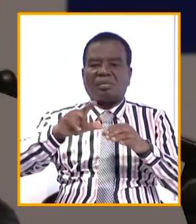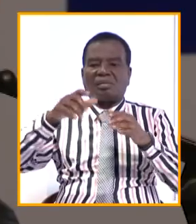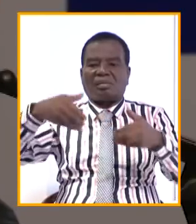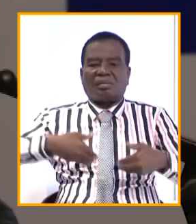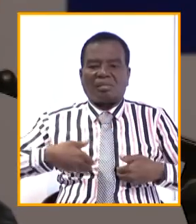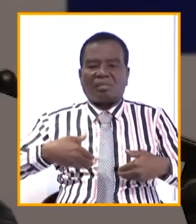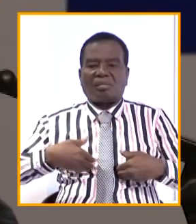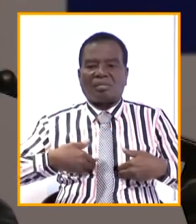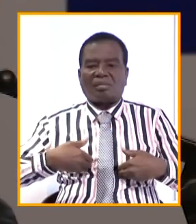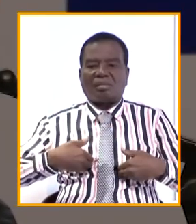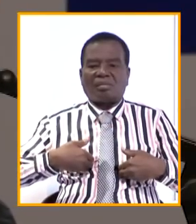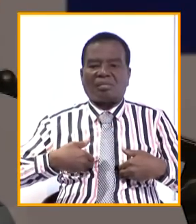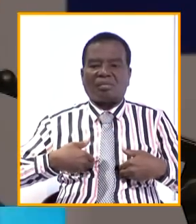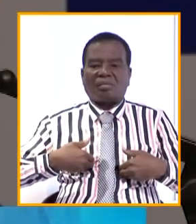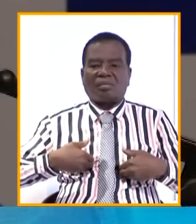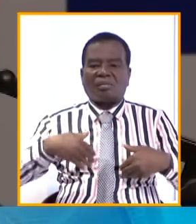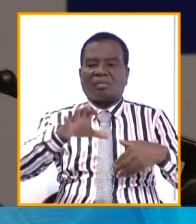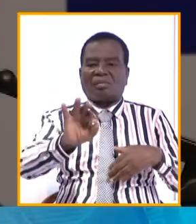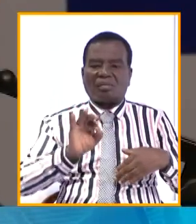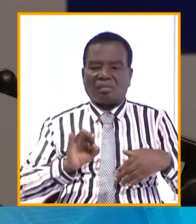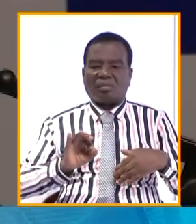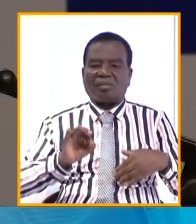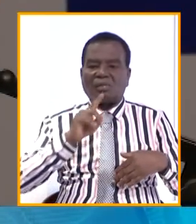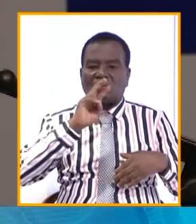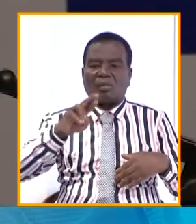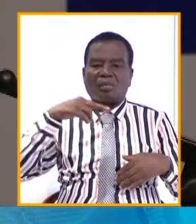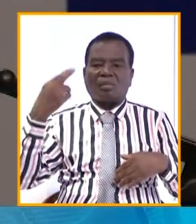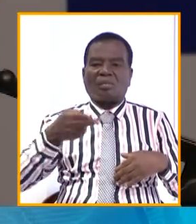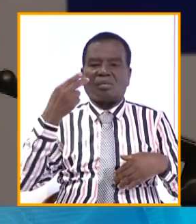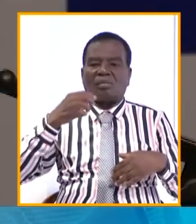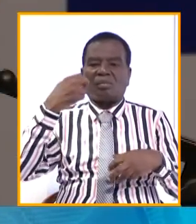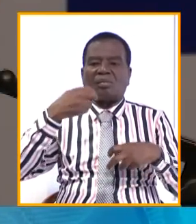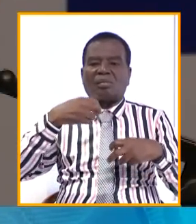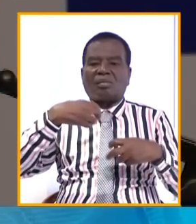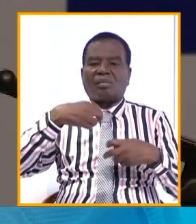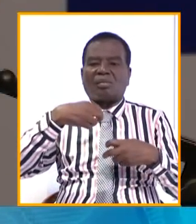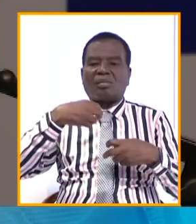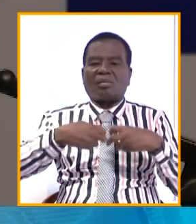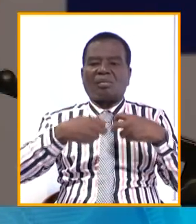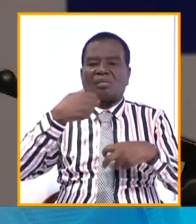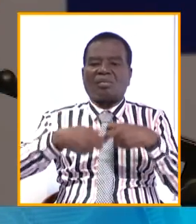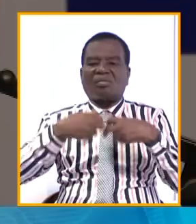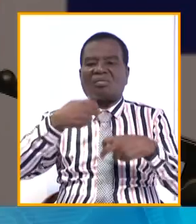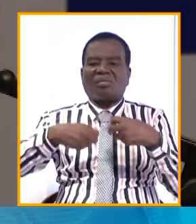choix sont toujours compliqués à faire.